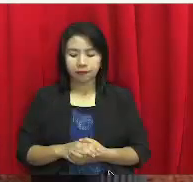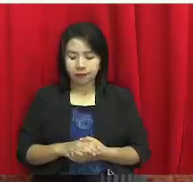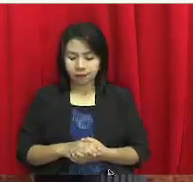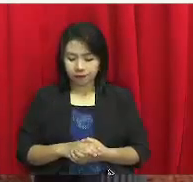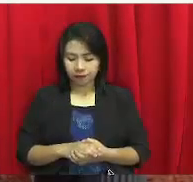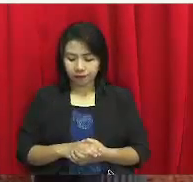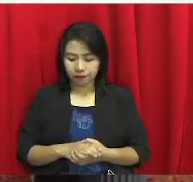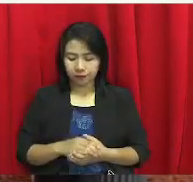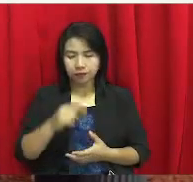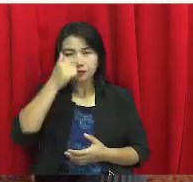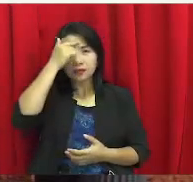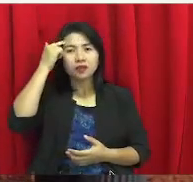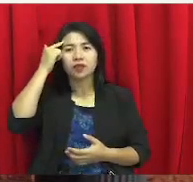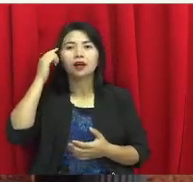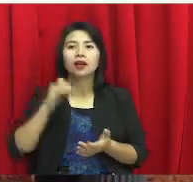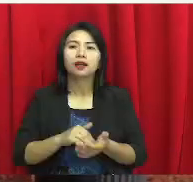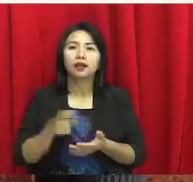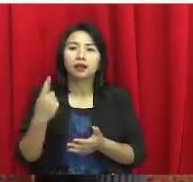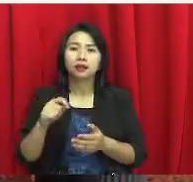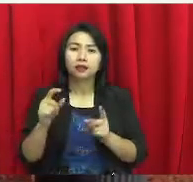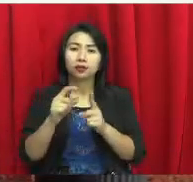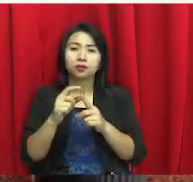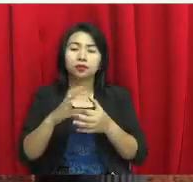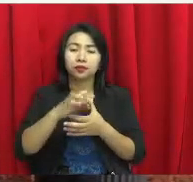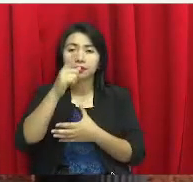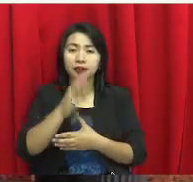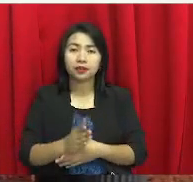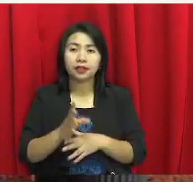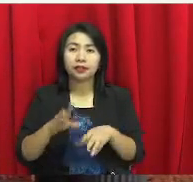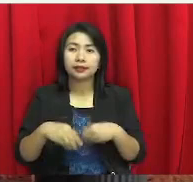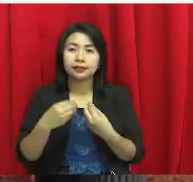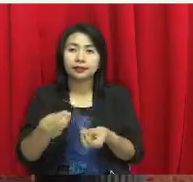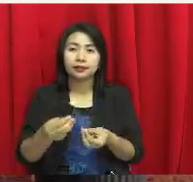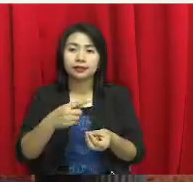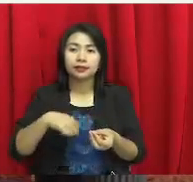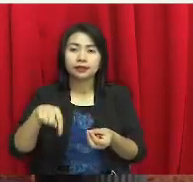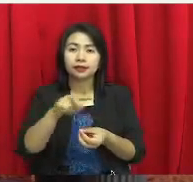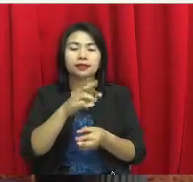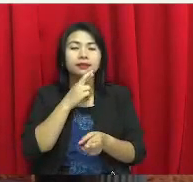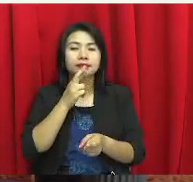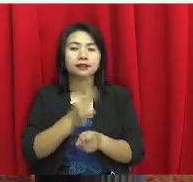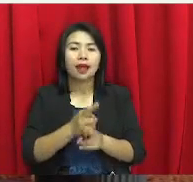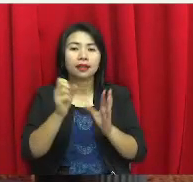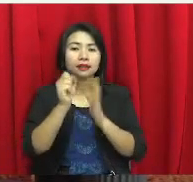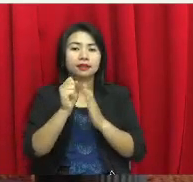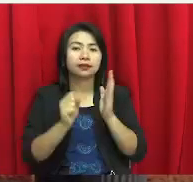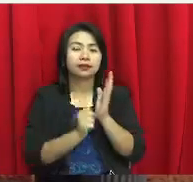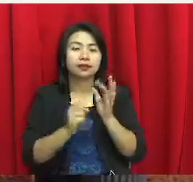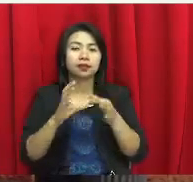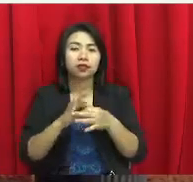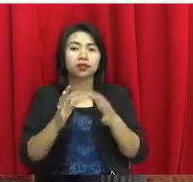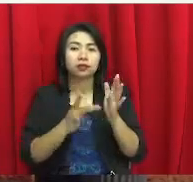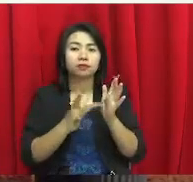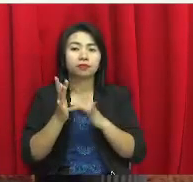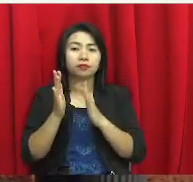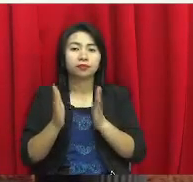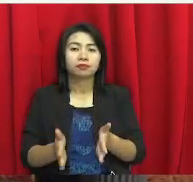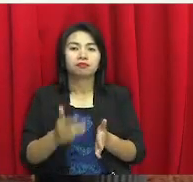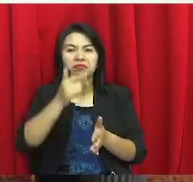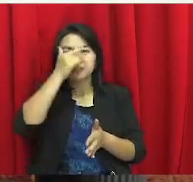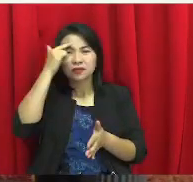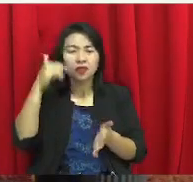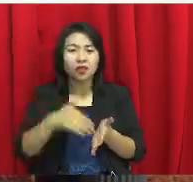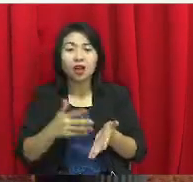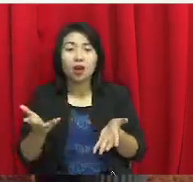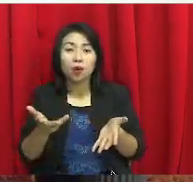Dahil sa salita po ng Diyos ang magbibigay sa atin ng tamang standard ng Kristyanismo. That's right. You see that? Because saan dapat